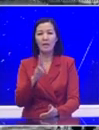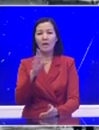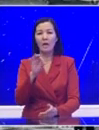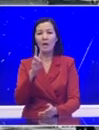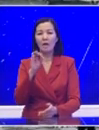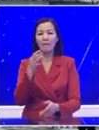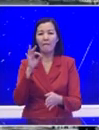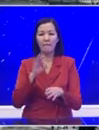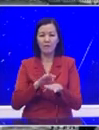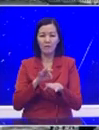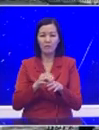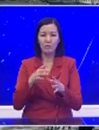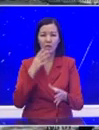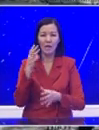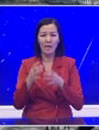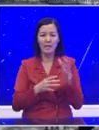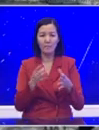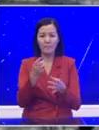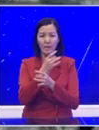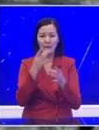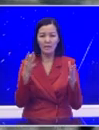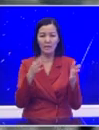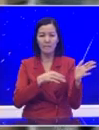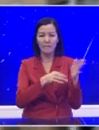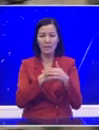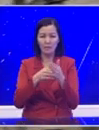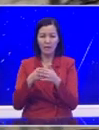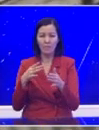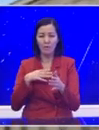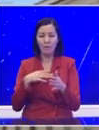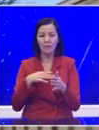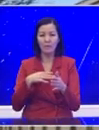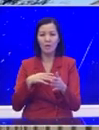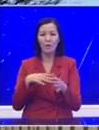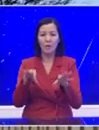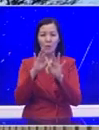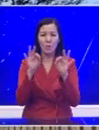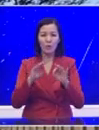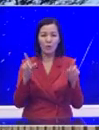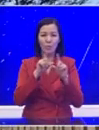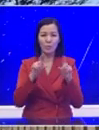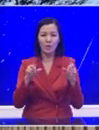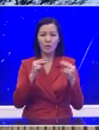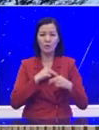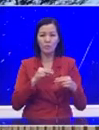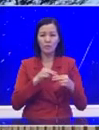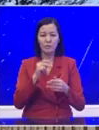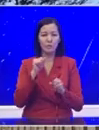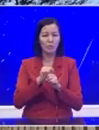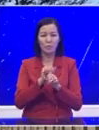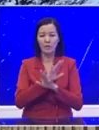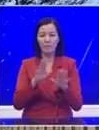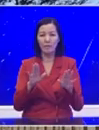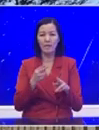Коронавирустың кесірінен бүкіл әлем бойынша мәдени нысандар жаппай жабылған еді. Соған қарамастан өнер ордалары жұмысын тоқтатпақ емес.